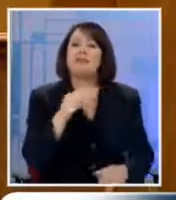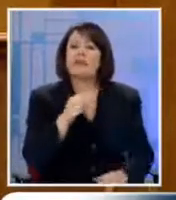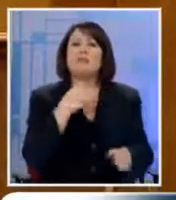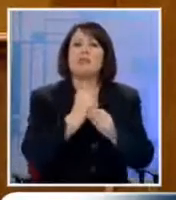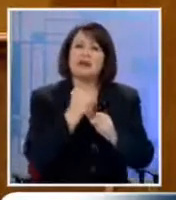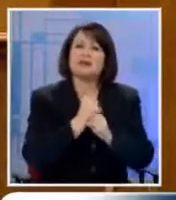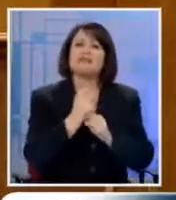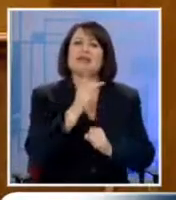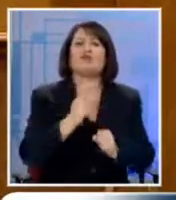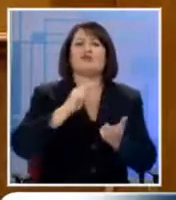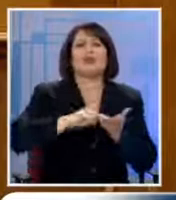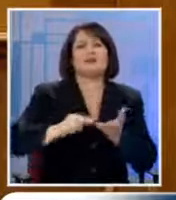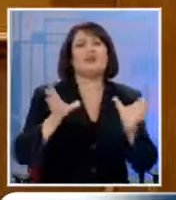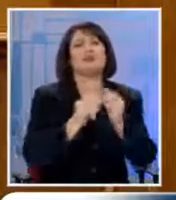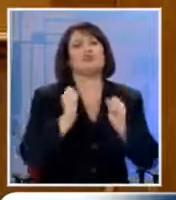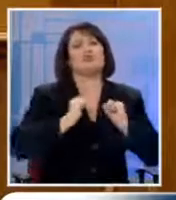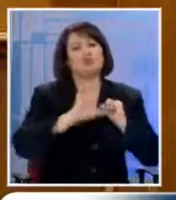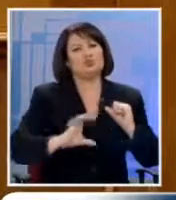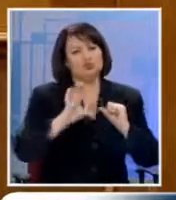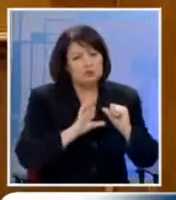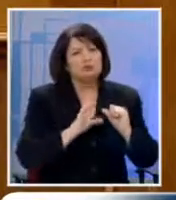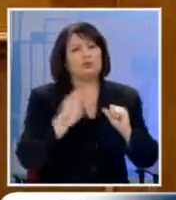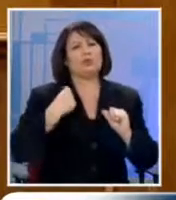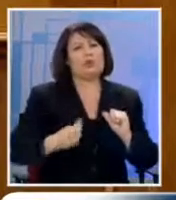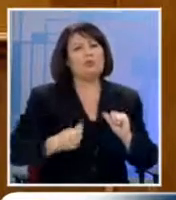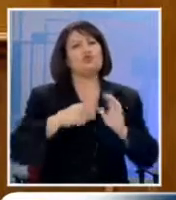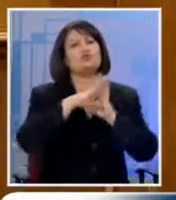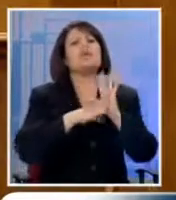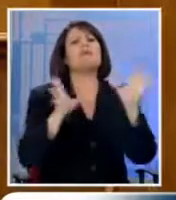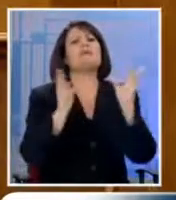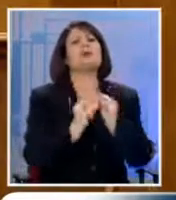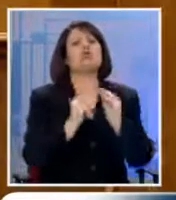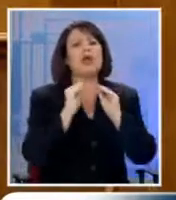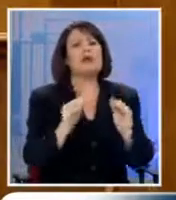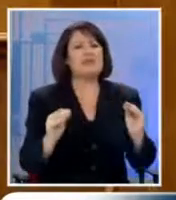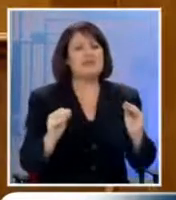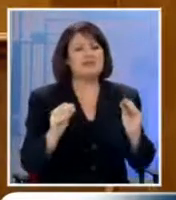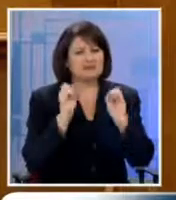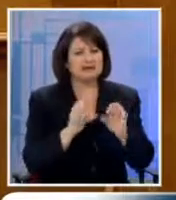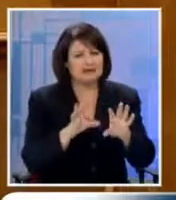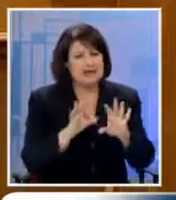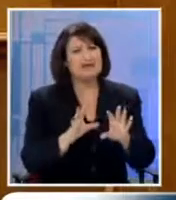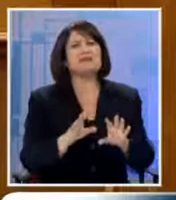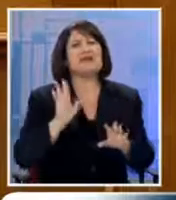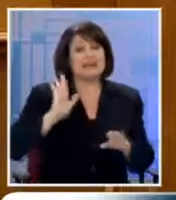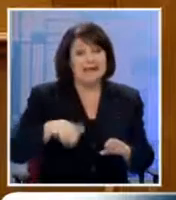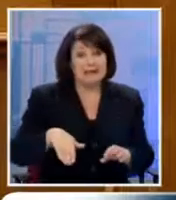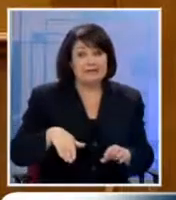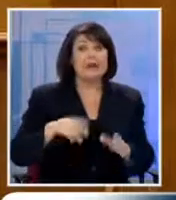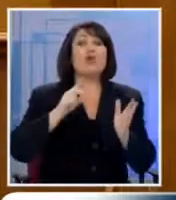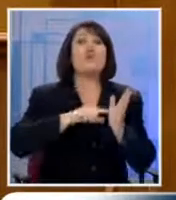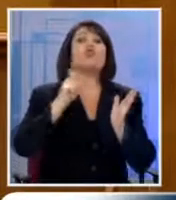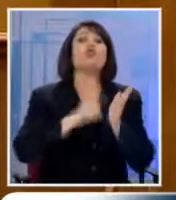εργασία και την κοινωνική ασφάλιση στον τουρισμό και για το δημόσιο σύστημα τουριστικής εκπαίδευσης και κατάρτισης. Ωραία, και τελευταίο, για το